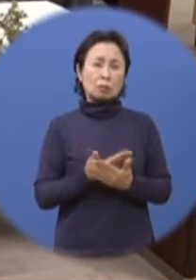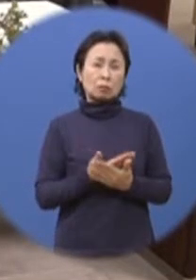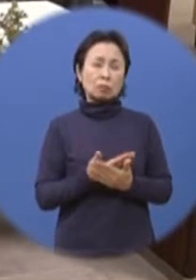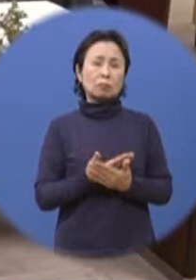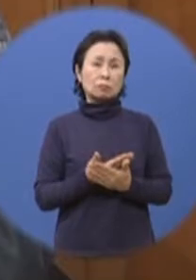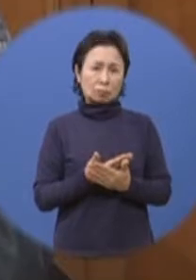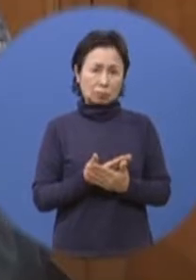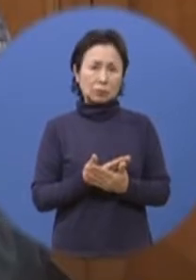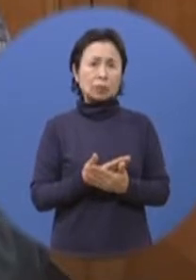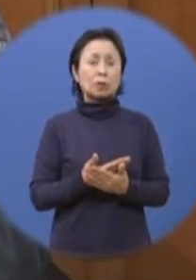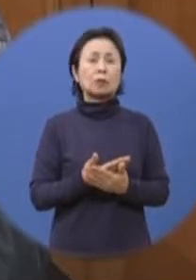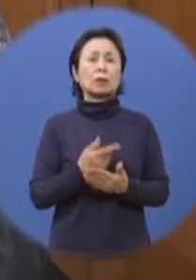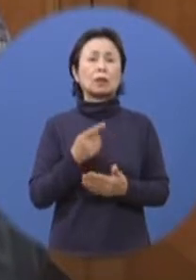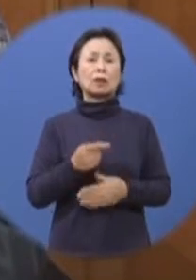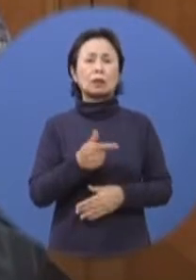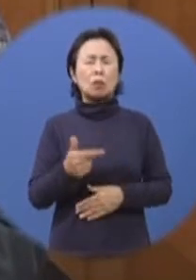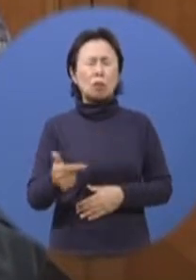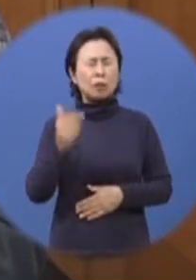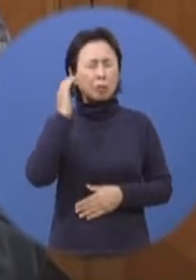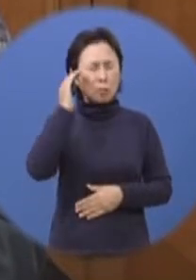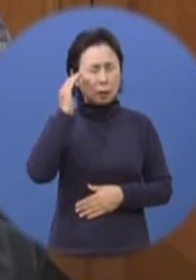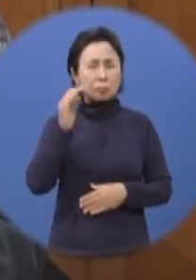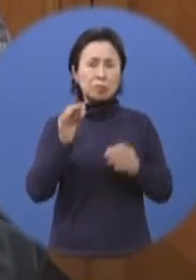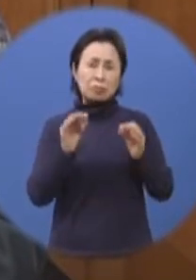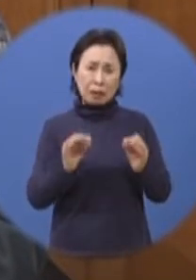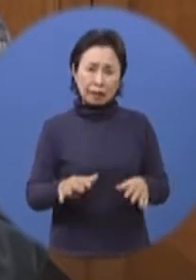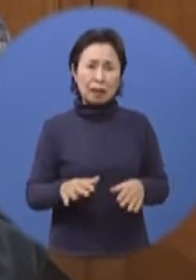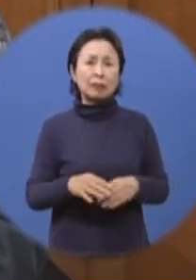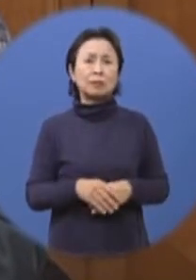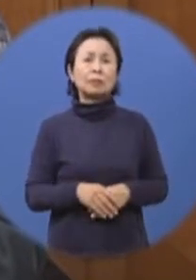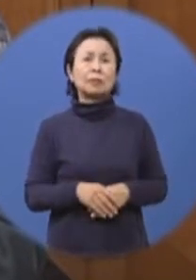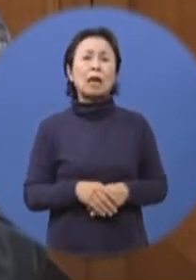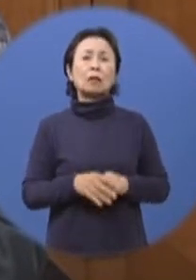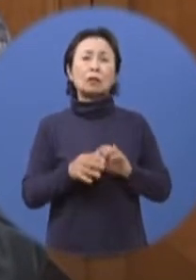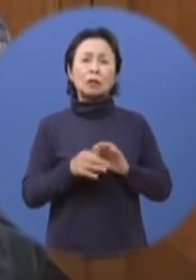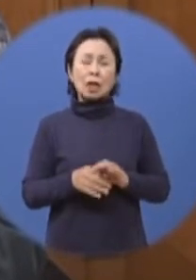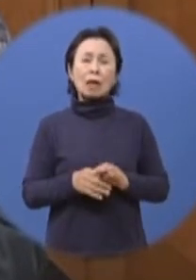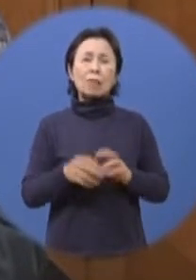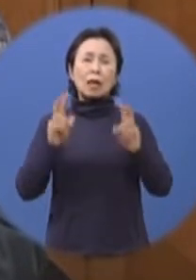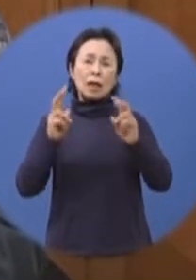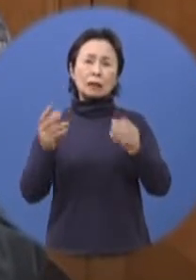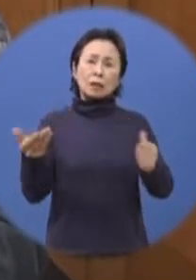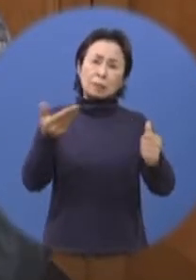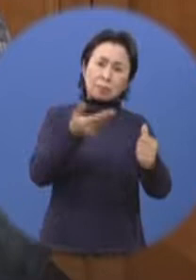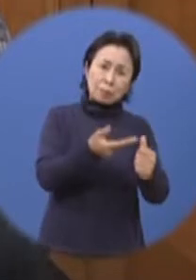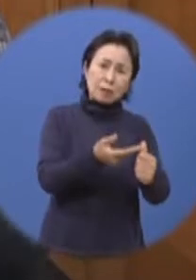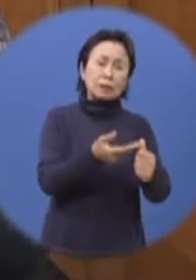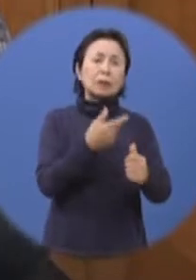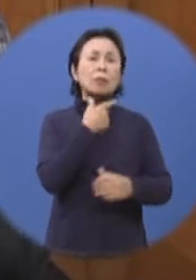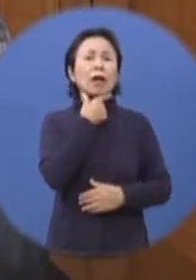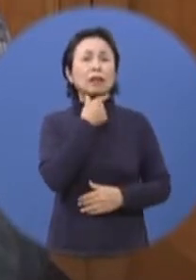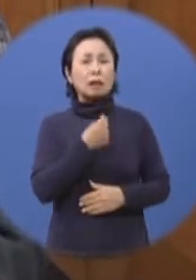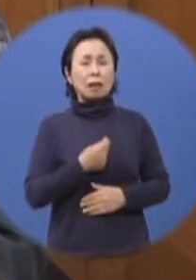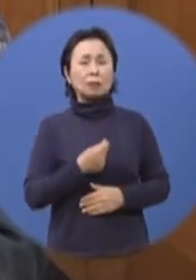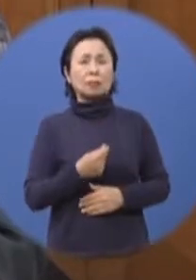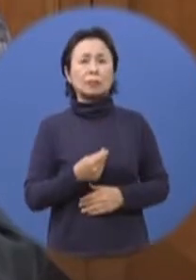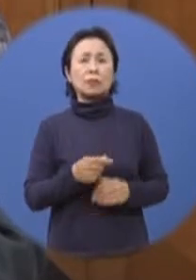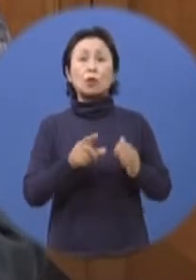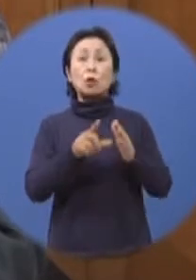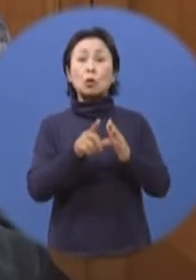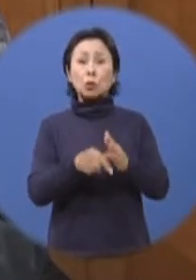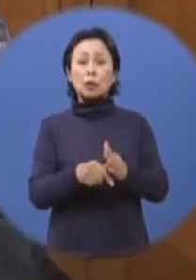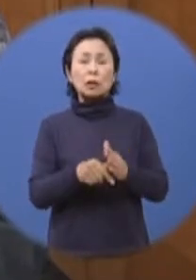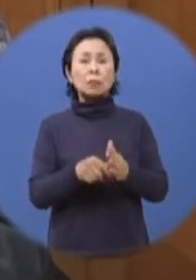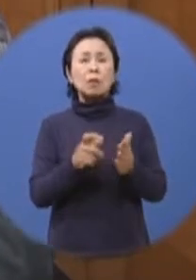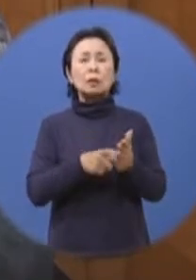ちゃうこれはものすごいをもったいないのでまあ誰かに憧憬をしてもらうその承継した時にはは